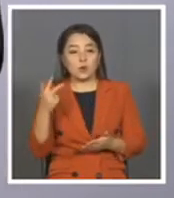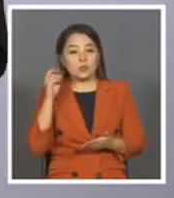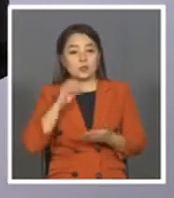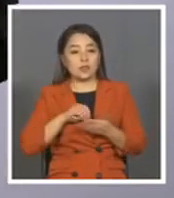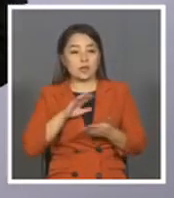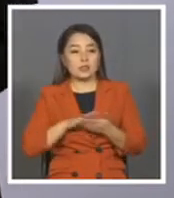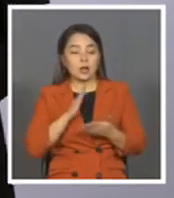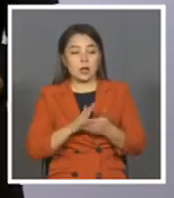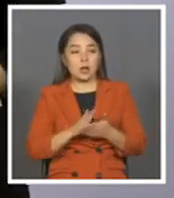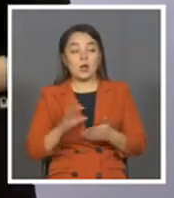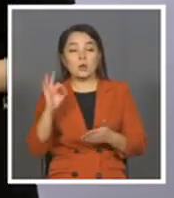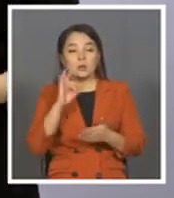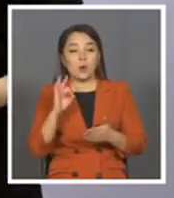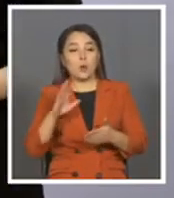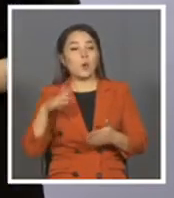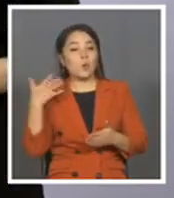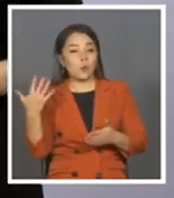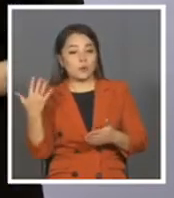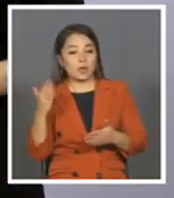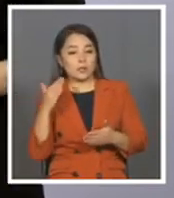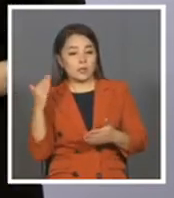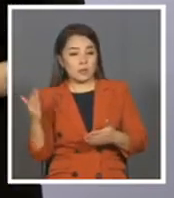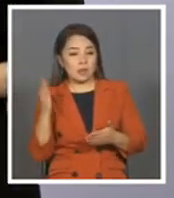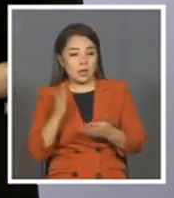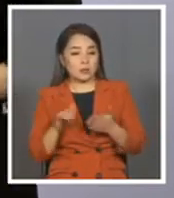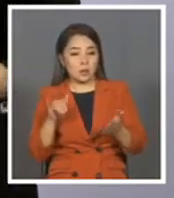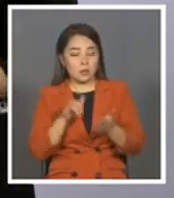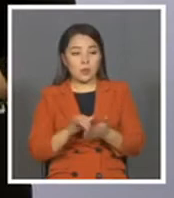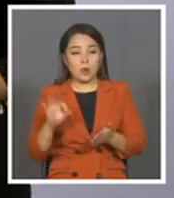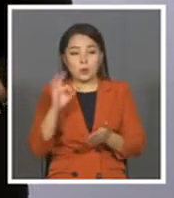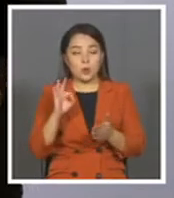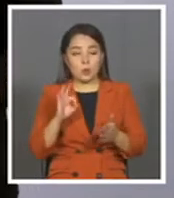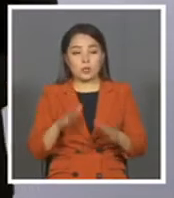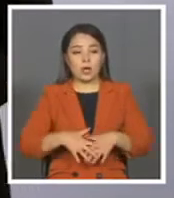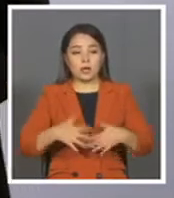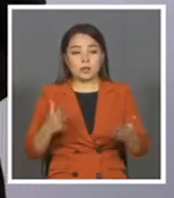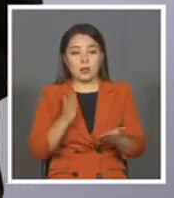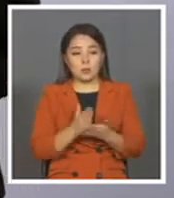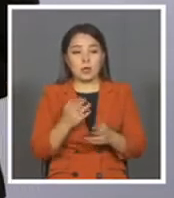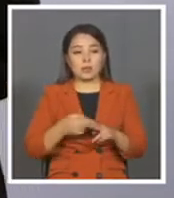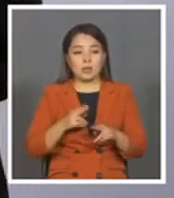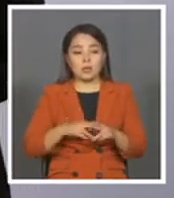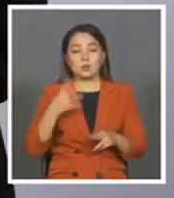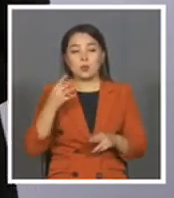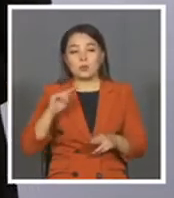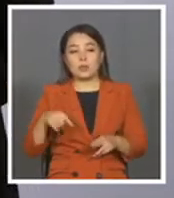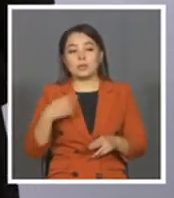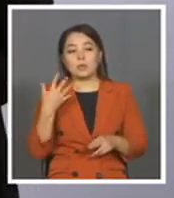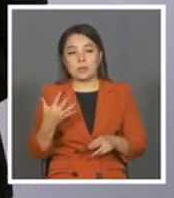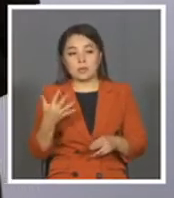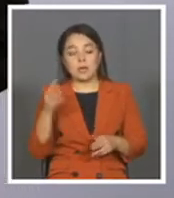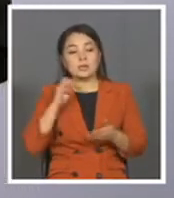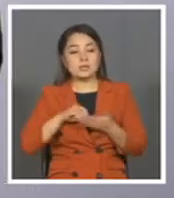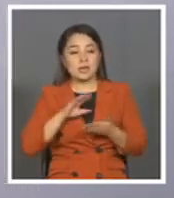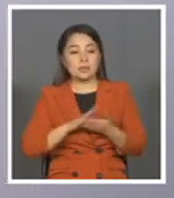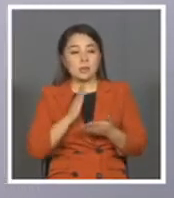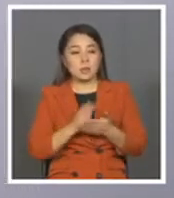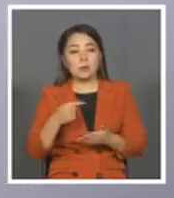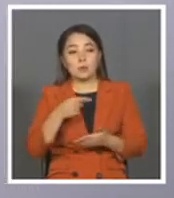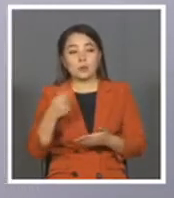оң жағында орналасқан, демек 3 0-ден артық болады. Сонымен қатар 4,5 саны